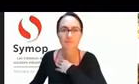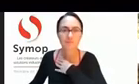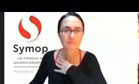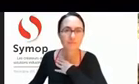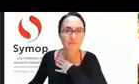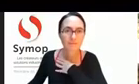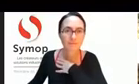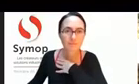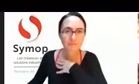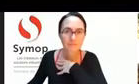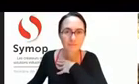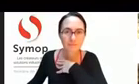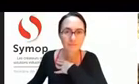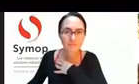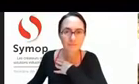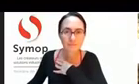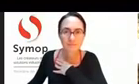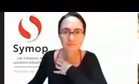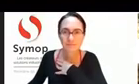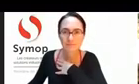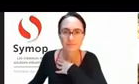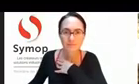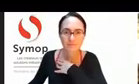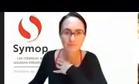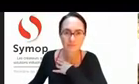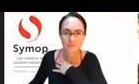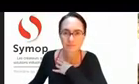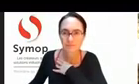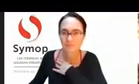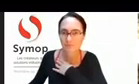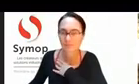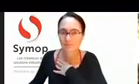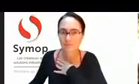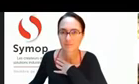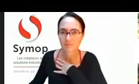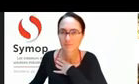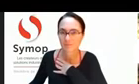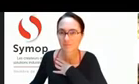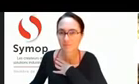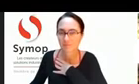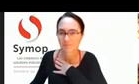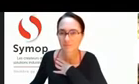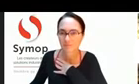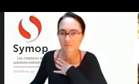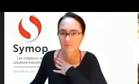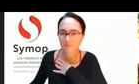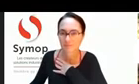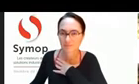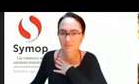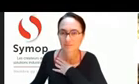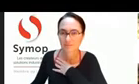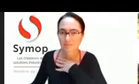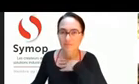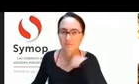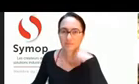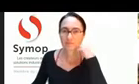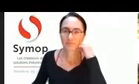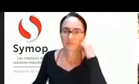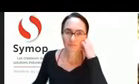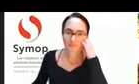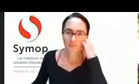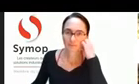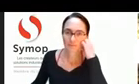merci à tous. Voilà, je compte un petit quart d'heure, donc je vais essayer de faire assez rapide. Donc, on va parler effectivement de maintenance au cours de cette présentation.